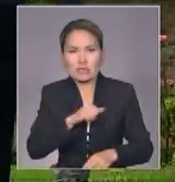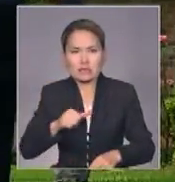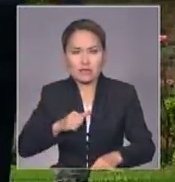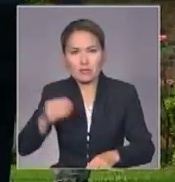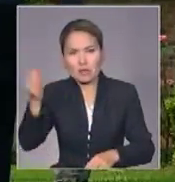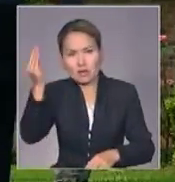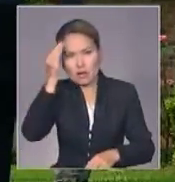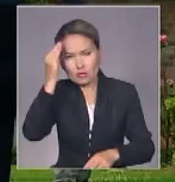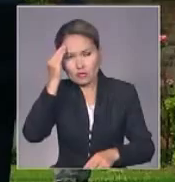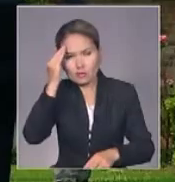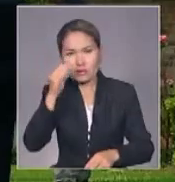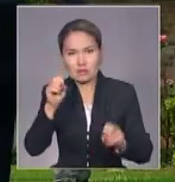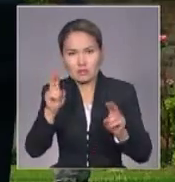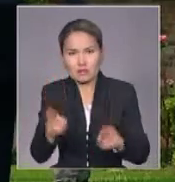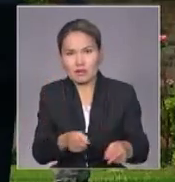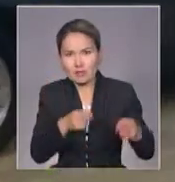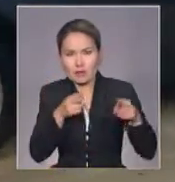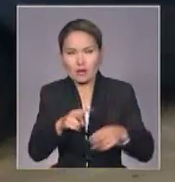жайт итермелесе керек.